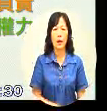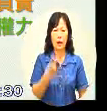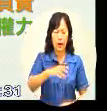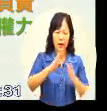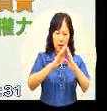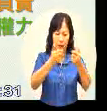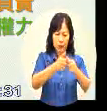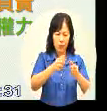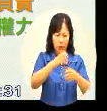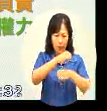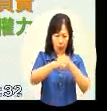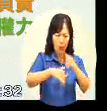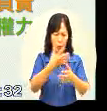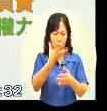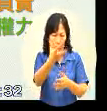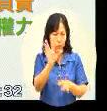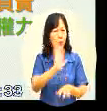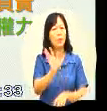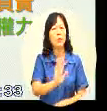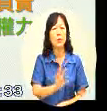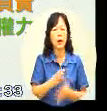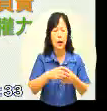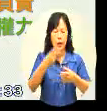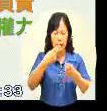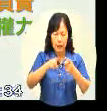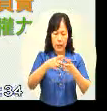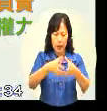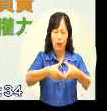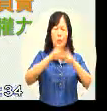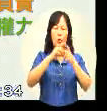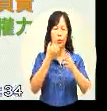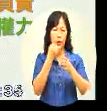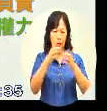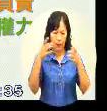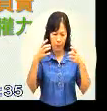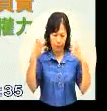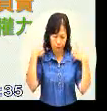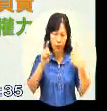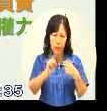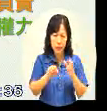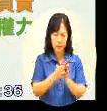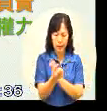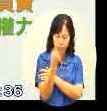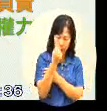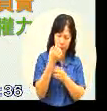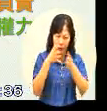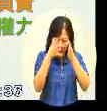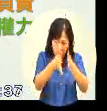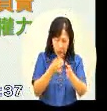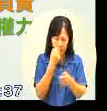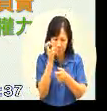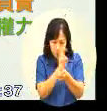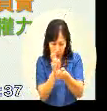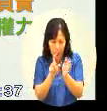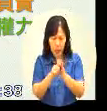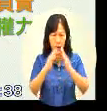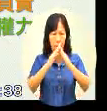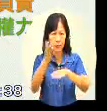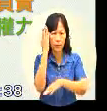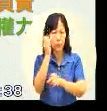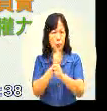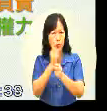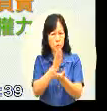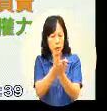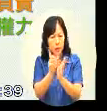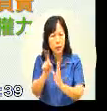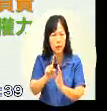动了。议会应该回归到议会的角色，认真监督市府执政，市府跟议